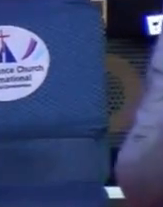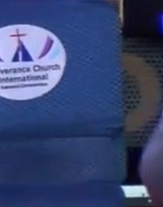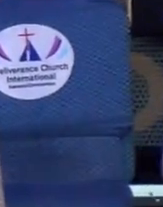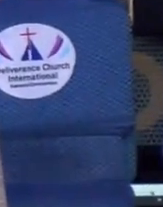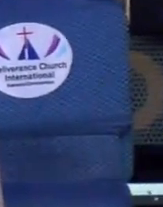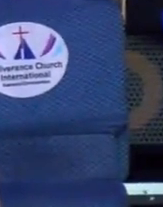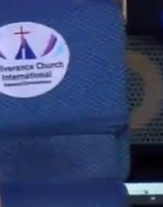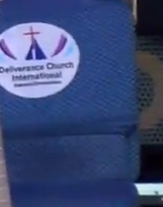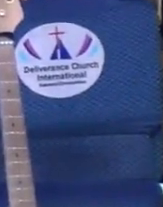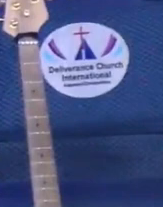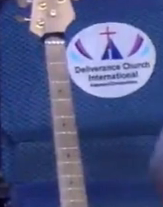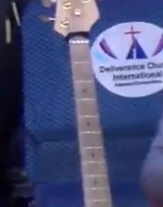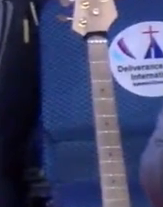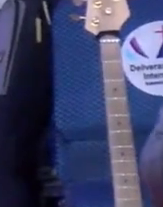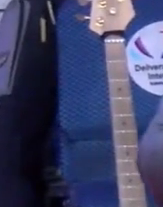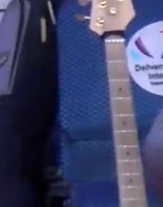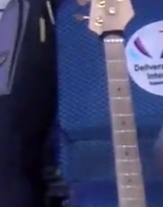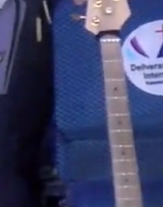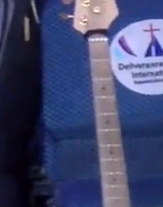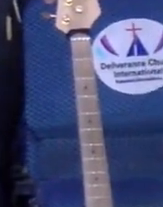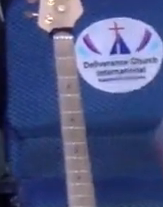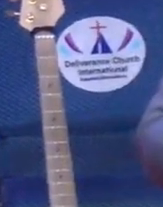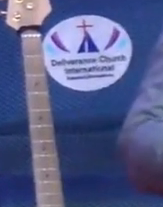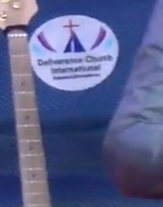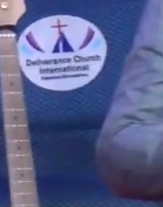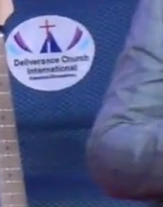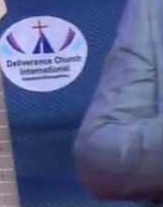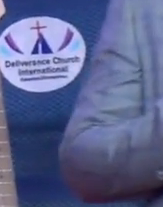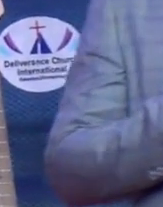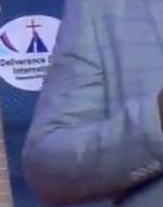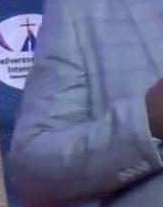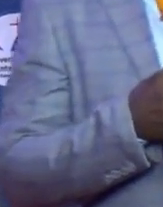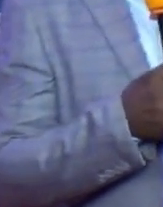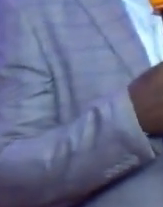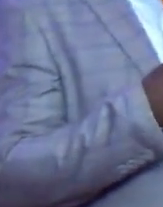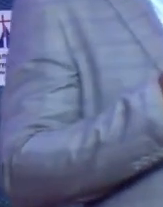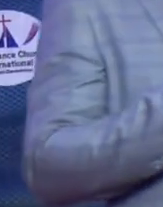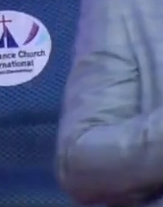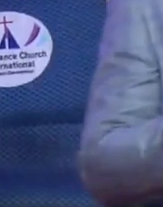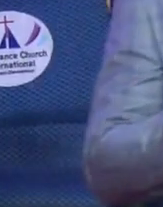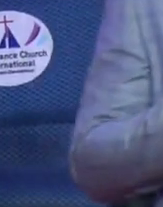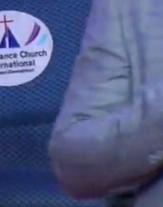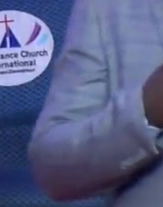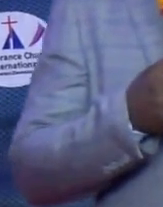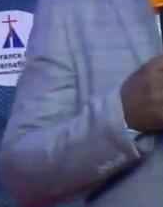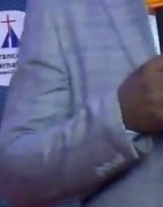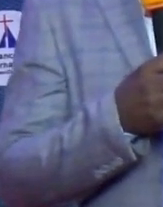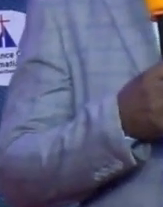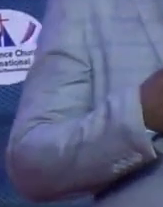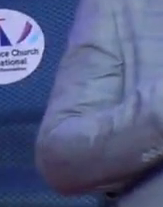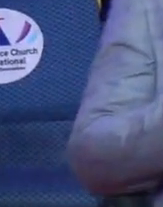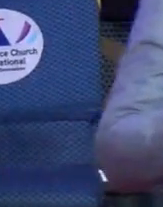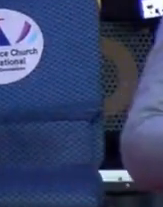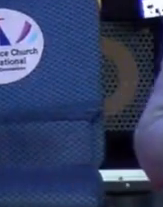whatever we are eating. Basi tulipokula tulichokuwa tule. He asked for wine. Akauliza mvinyo. My professor.